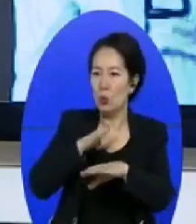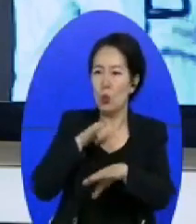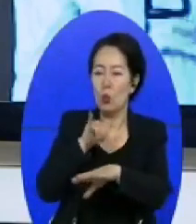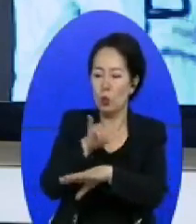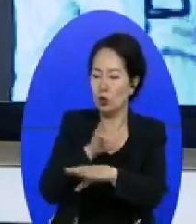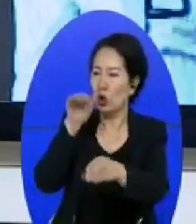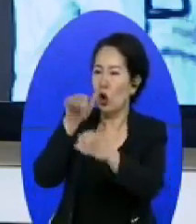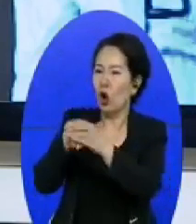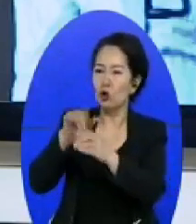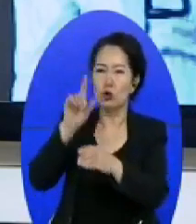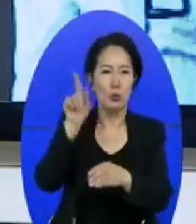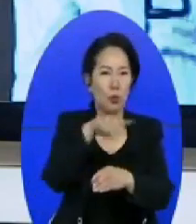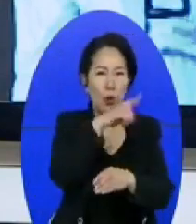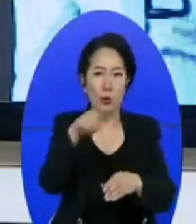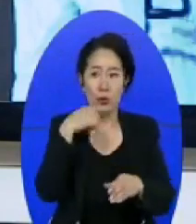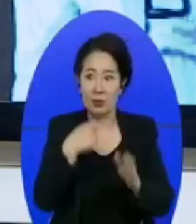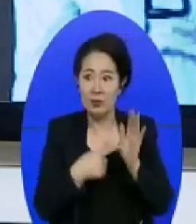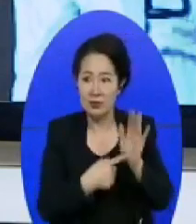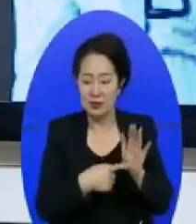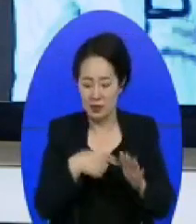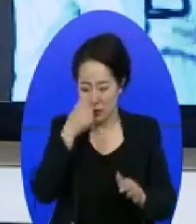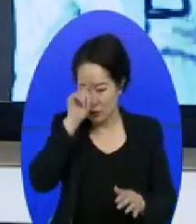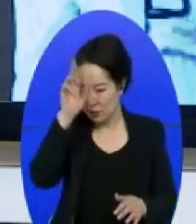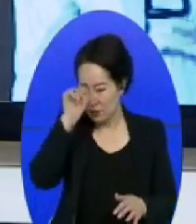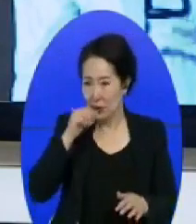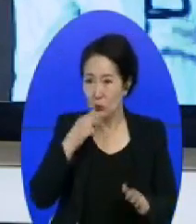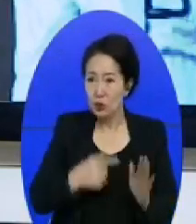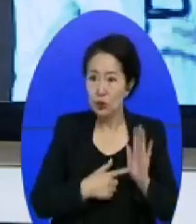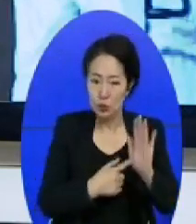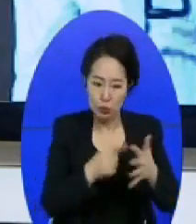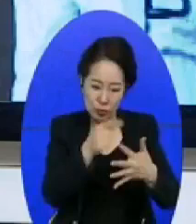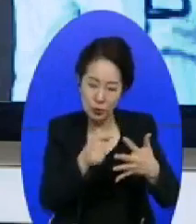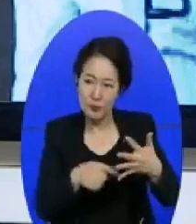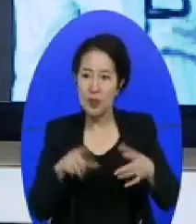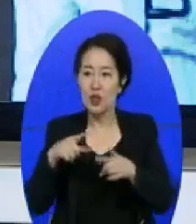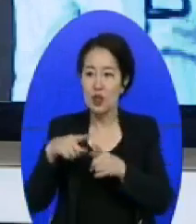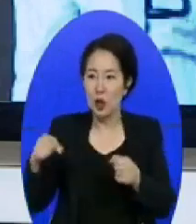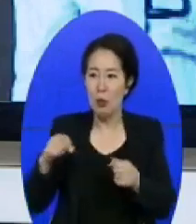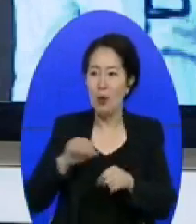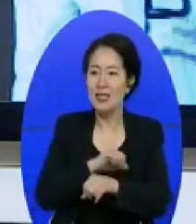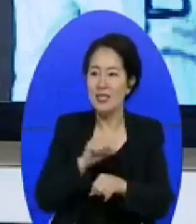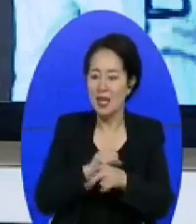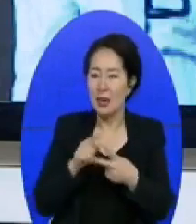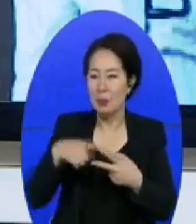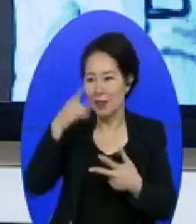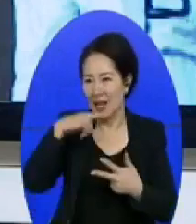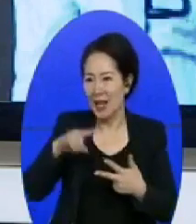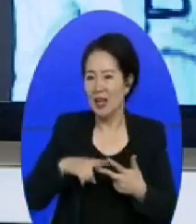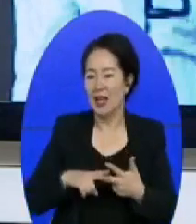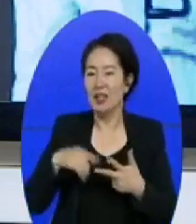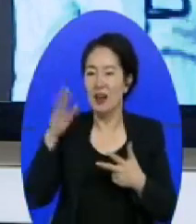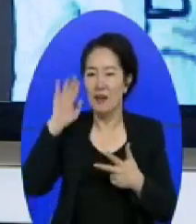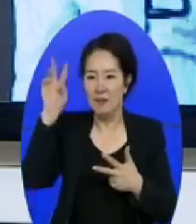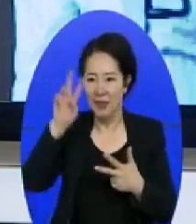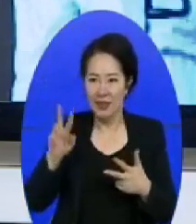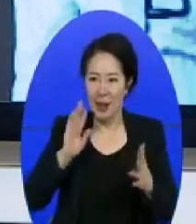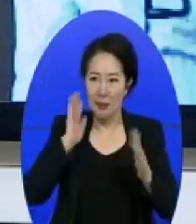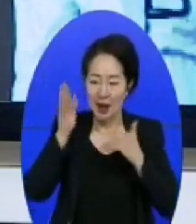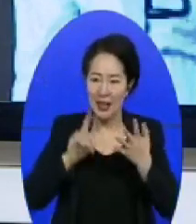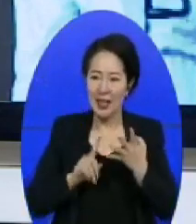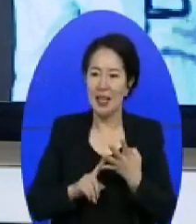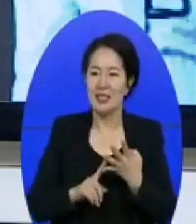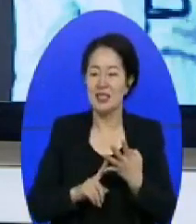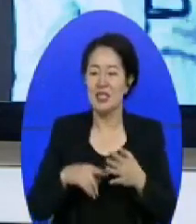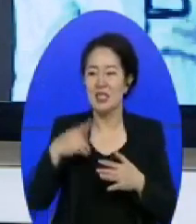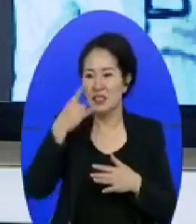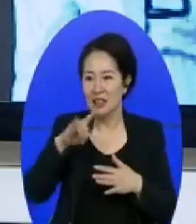аялахгүй байхыг зөвлөж байна. Тус улсын эрүүл мэндийн яамны өнөөдөр гаргасан зөвлөмжөд Япон, Сингапур, Тайланд, Вьетнам, Малайз, мөн